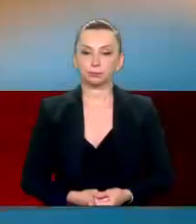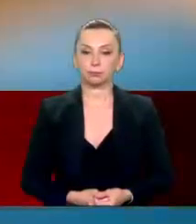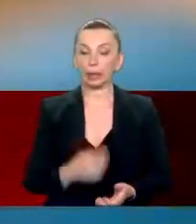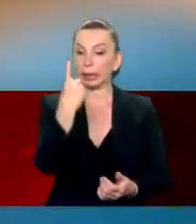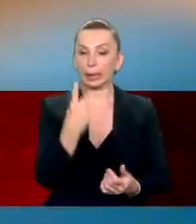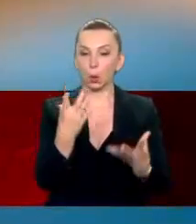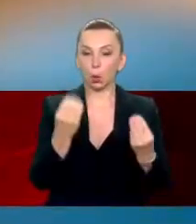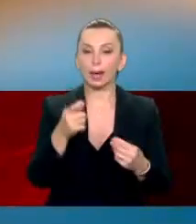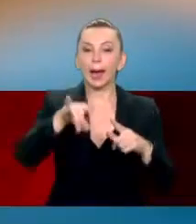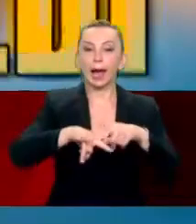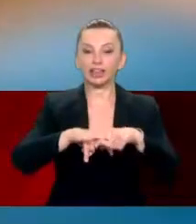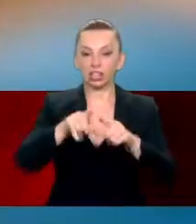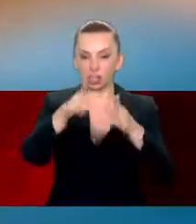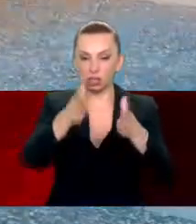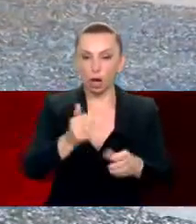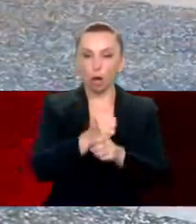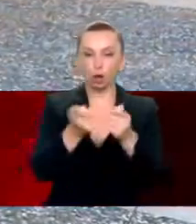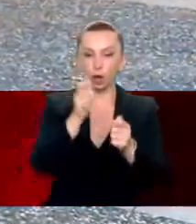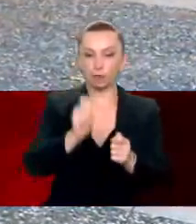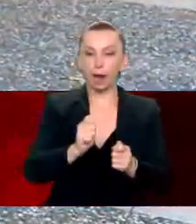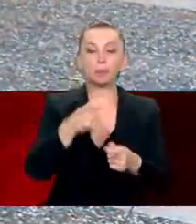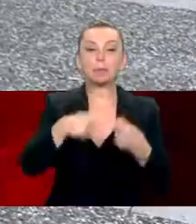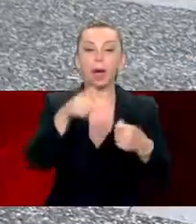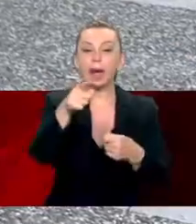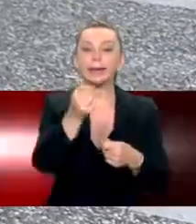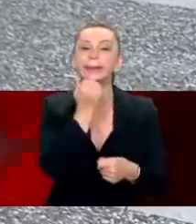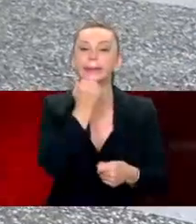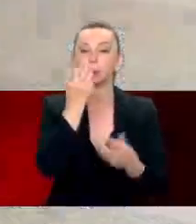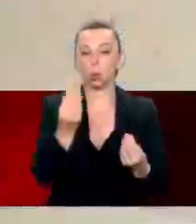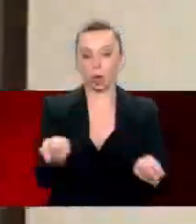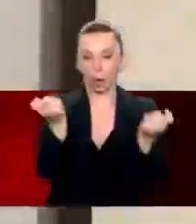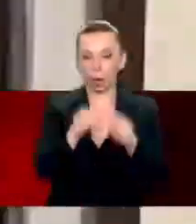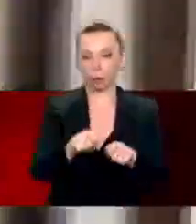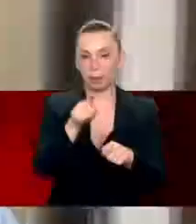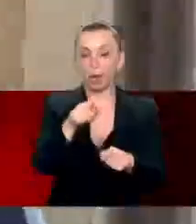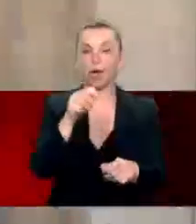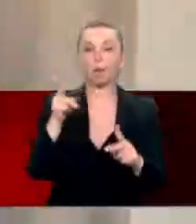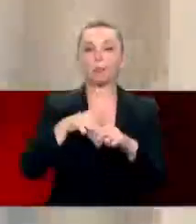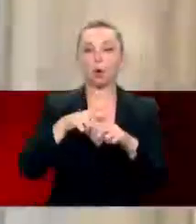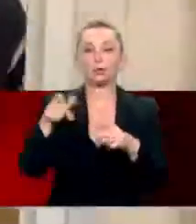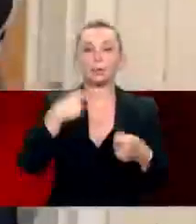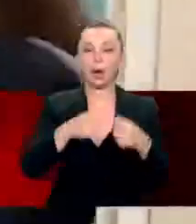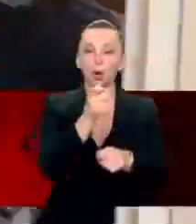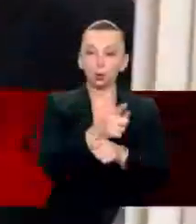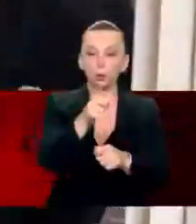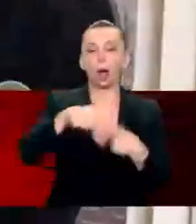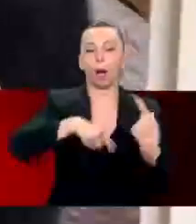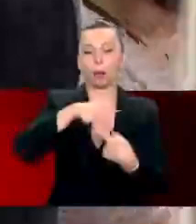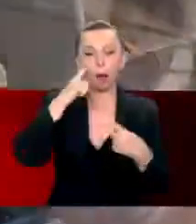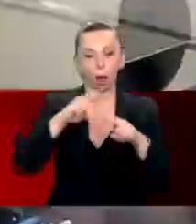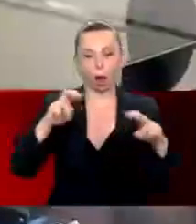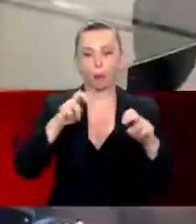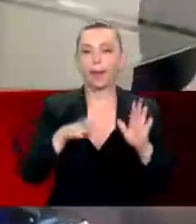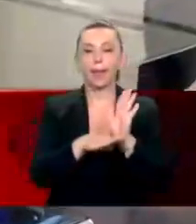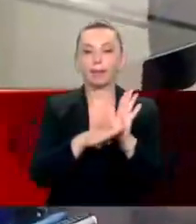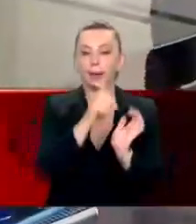İlk olarak Hatice Ö'nün görev yaptığı banka şubesi geçici olarak kapatıldı. Polis ekipleri banka şubesinde arama yaptı. Evraklar